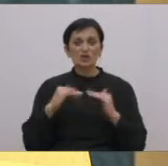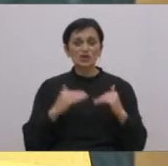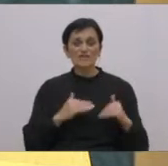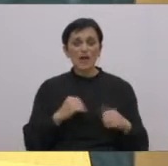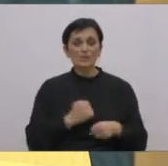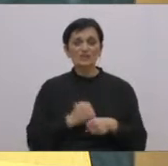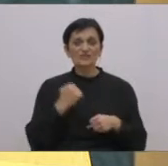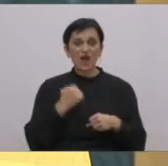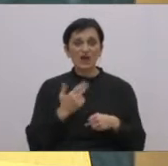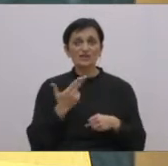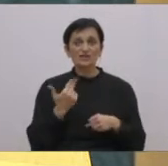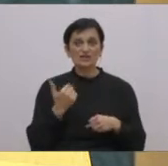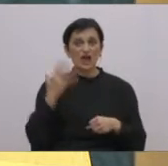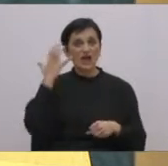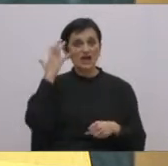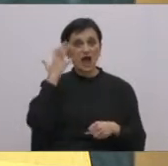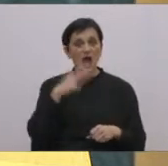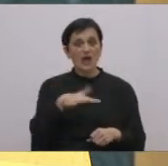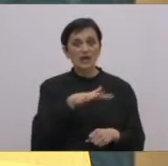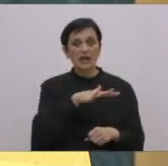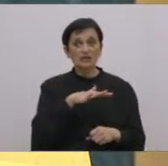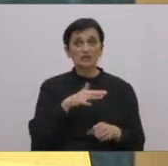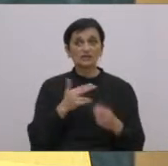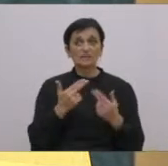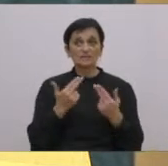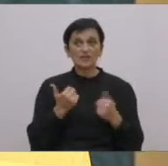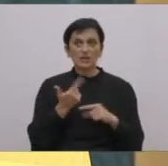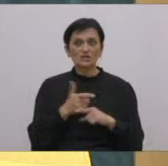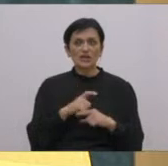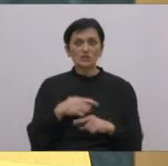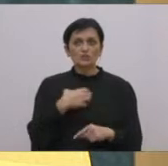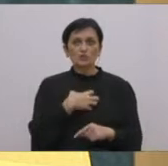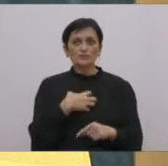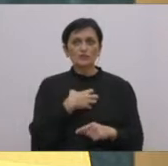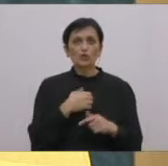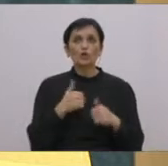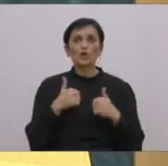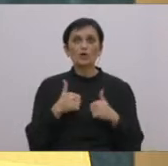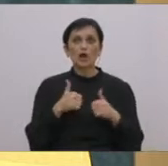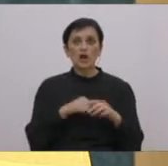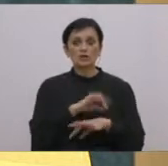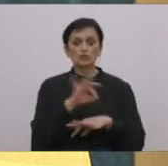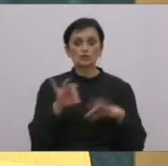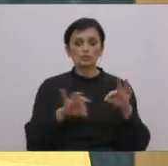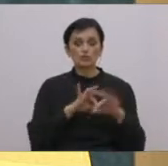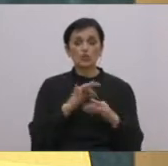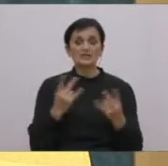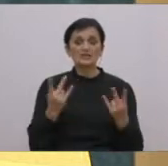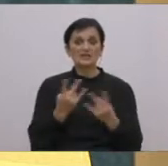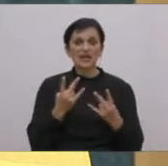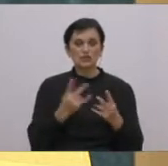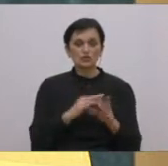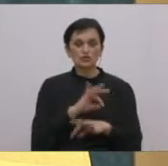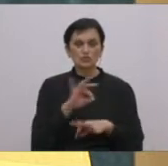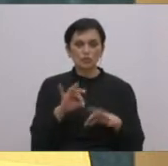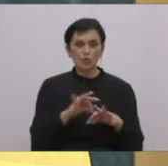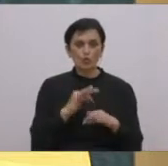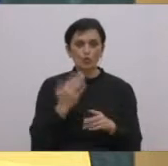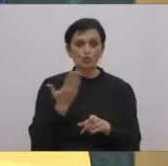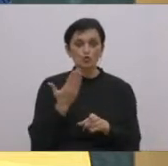სვანეთი და კახეთი, და ძალიან მნიშვნელოვანი და კარგი პროექტები, საჭირო პროექტები,